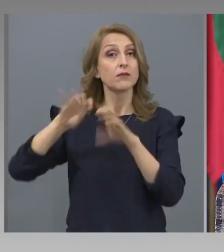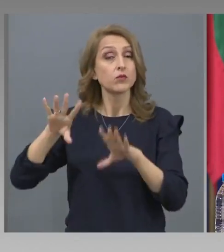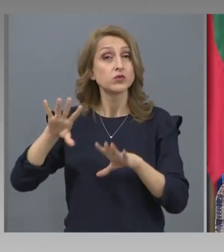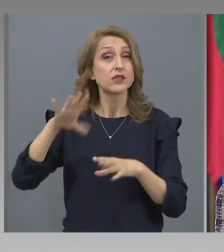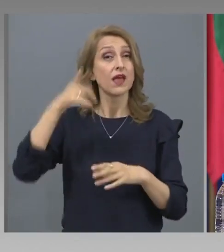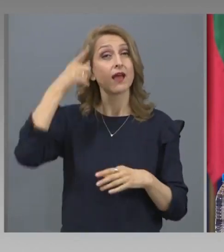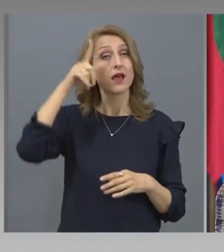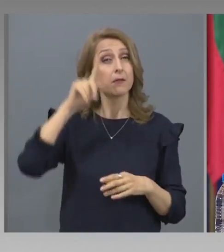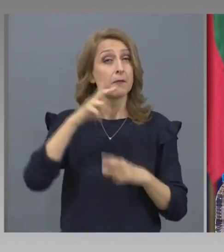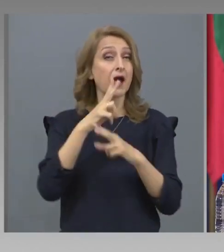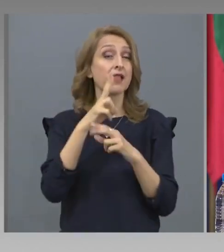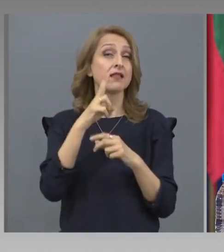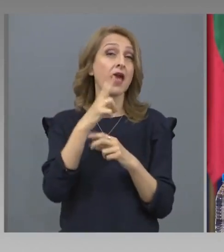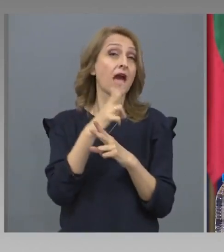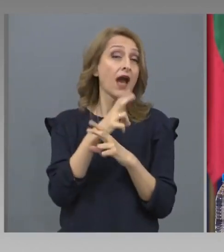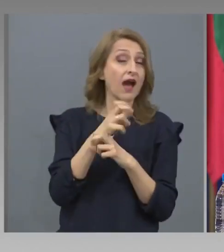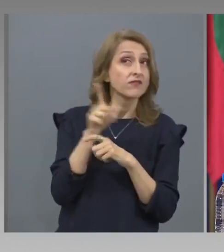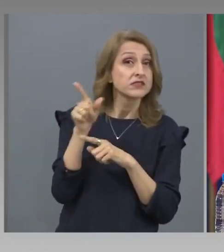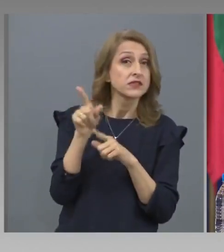Ако греша,